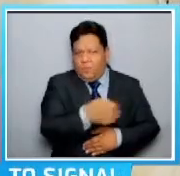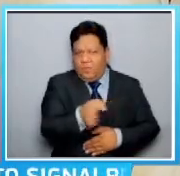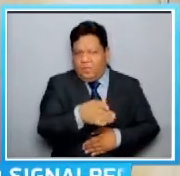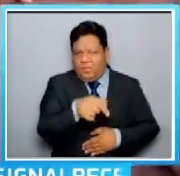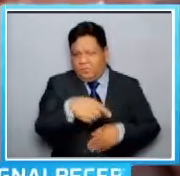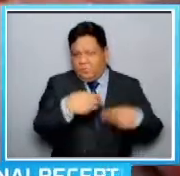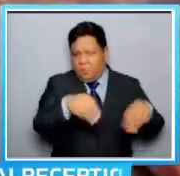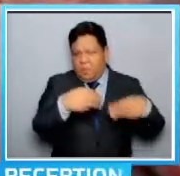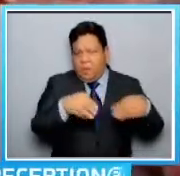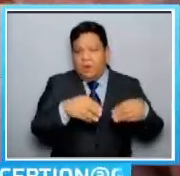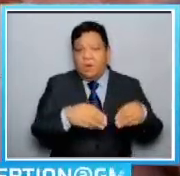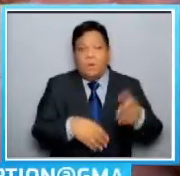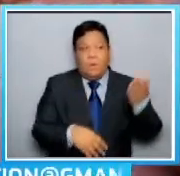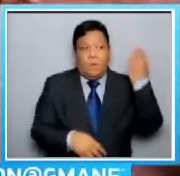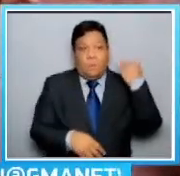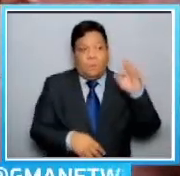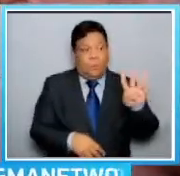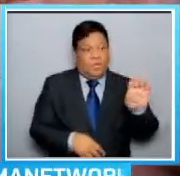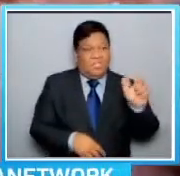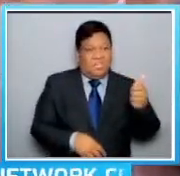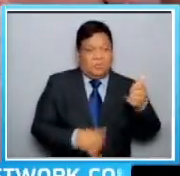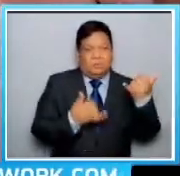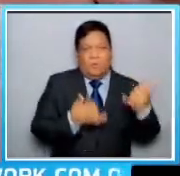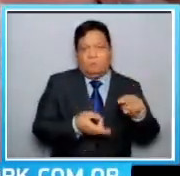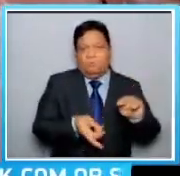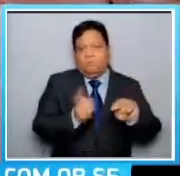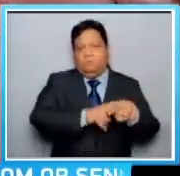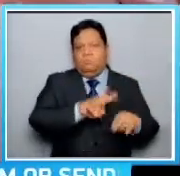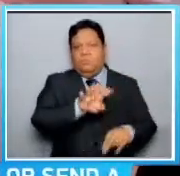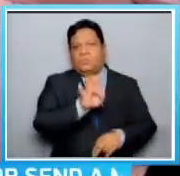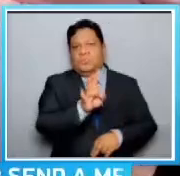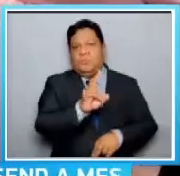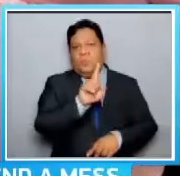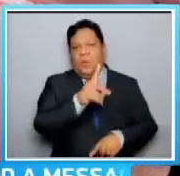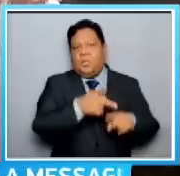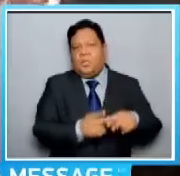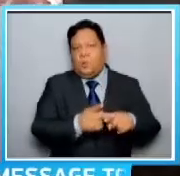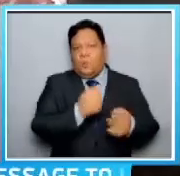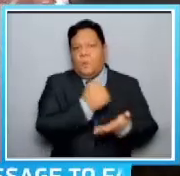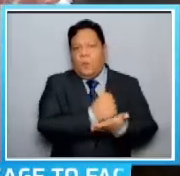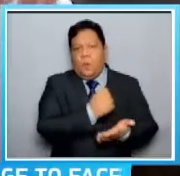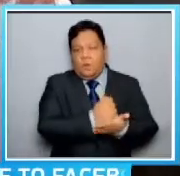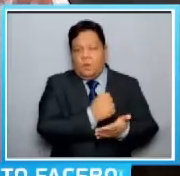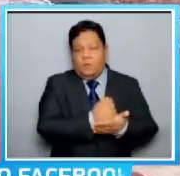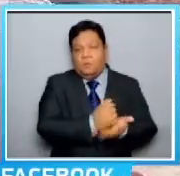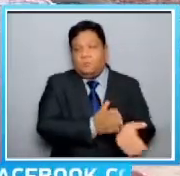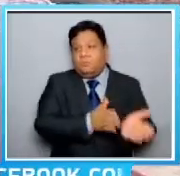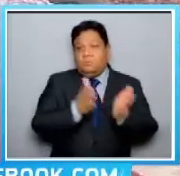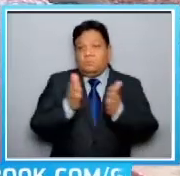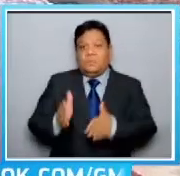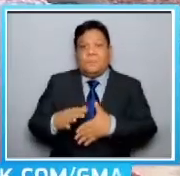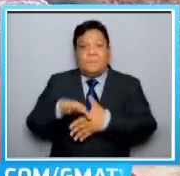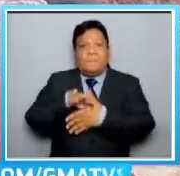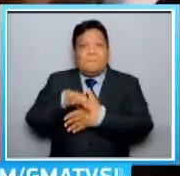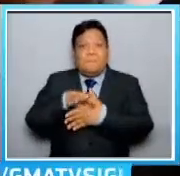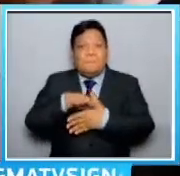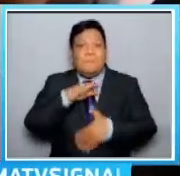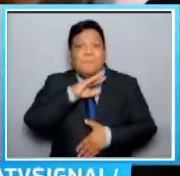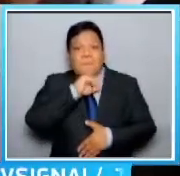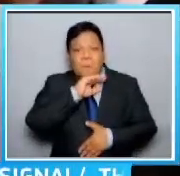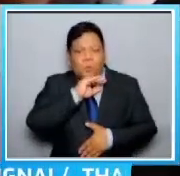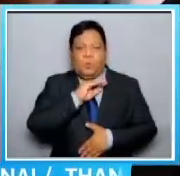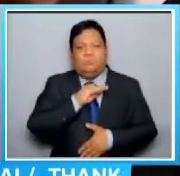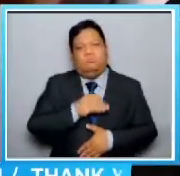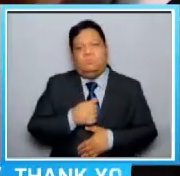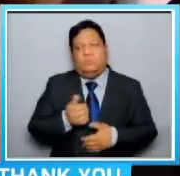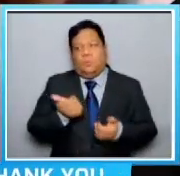410 pesos. Sa tala naman ng Department of Agriculture, mababa rin ang supply ngayon ng karneng baboy. Sa ngayon,